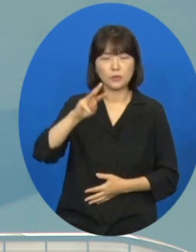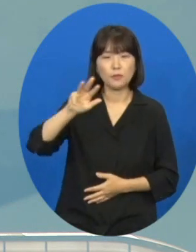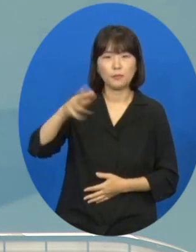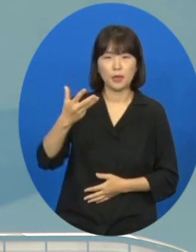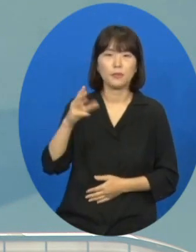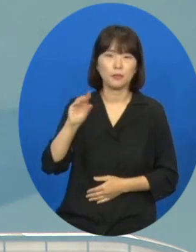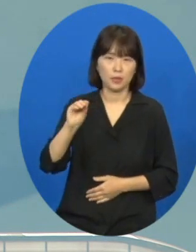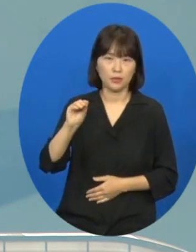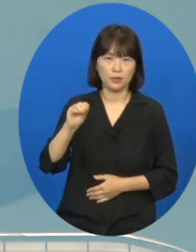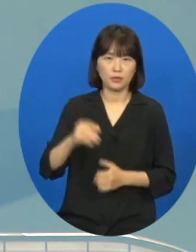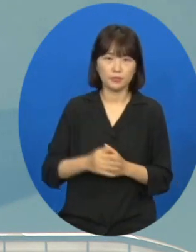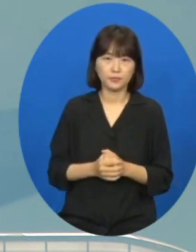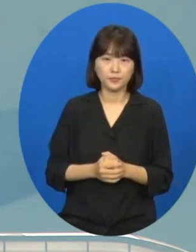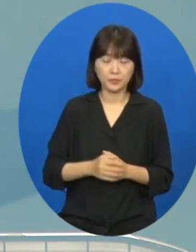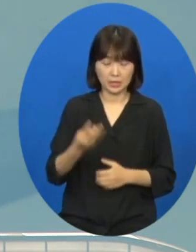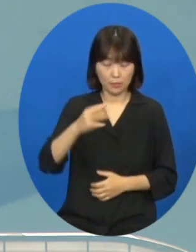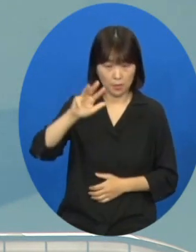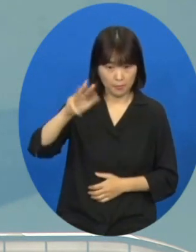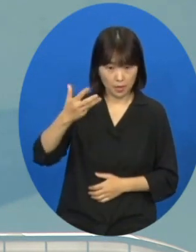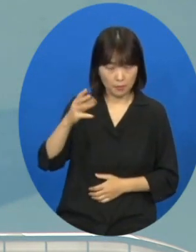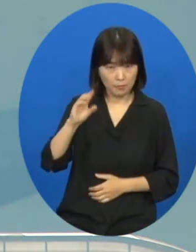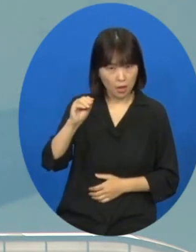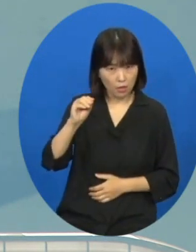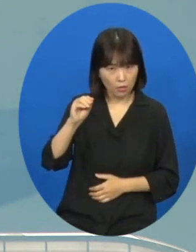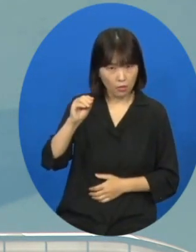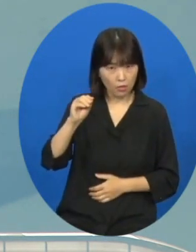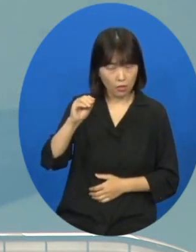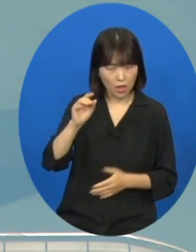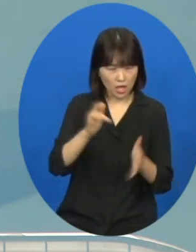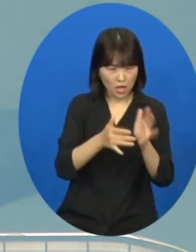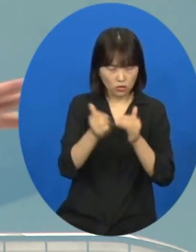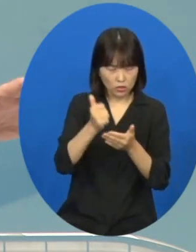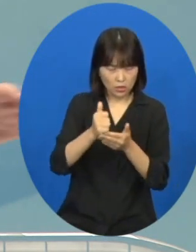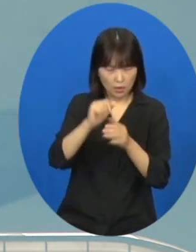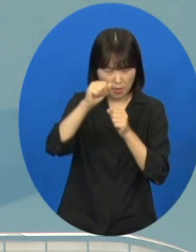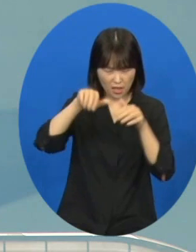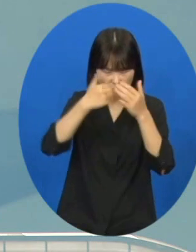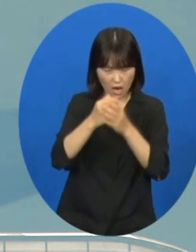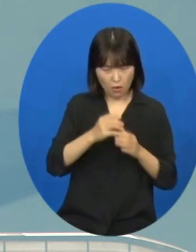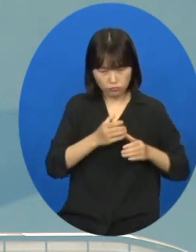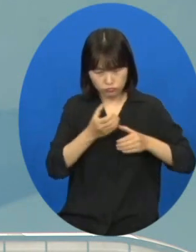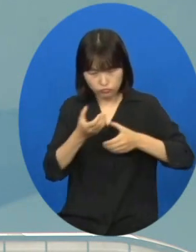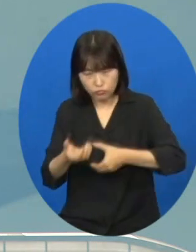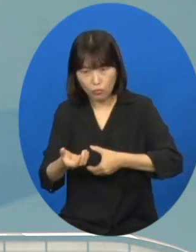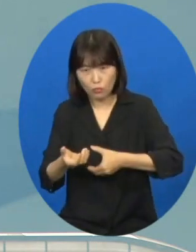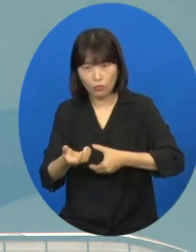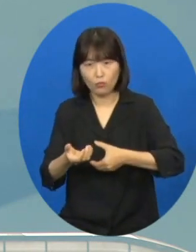하더라고요. 그러니까 한 3,800만 원 되는 걸 그냥 예수님의 발에 다 쏟아 부어버린 거예요.